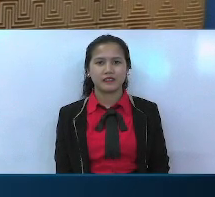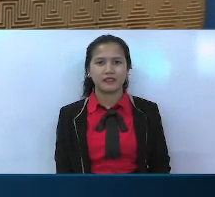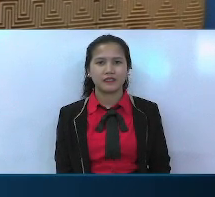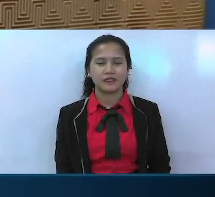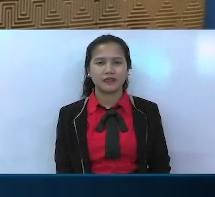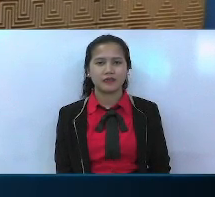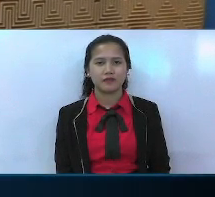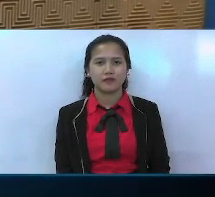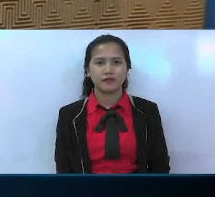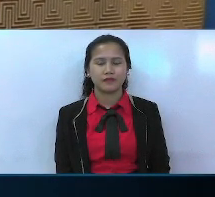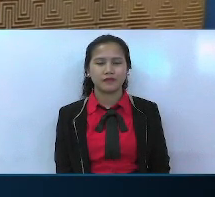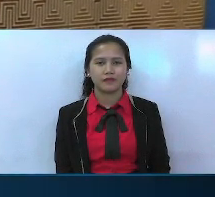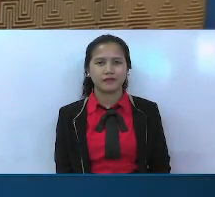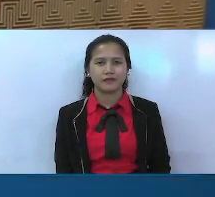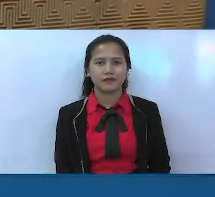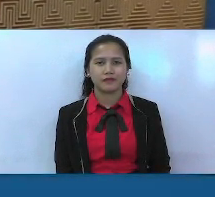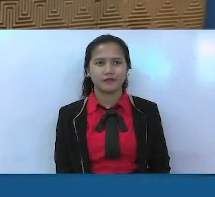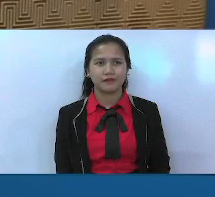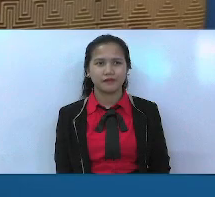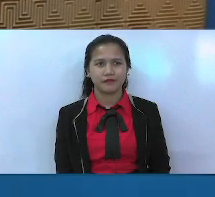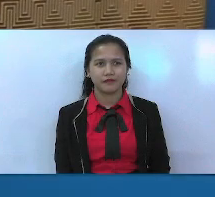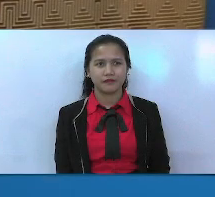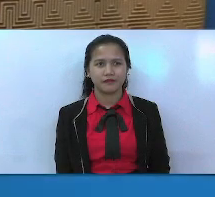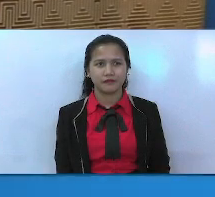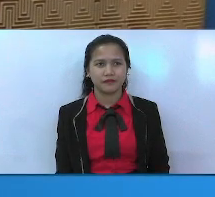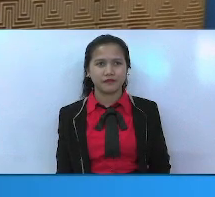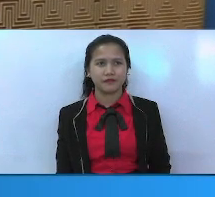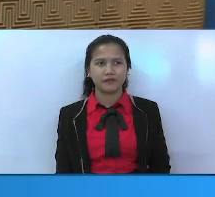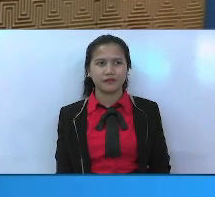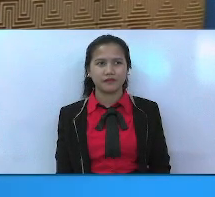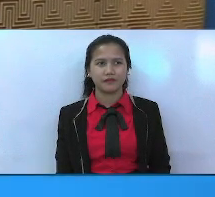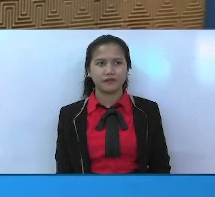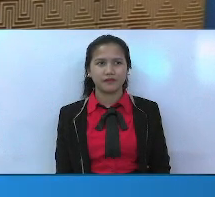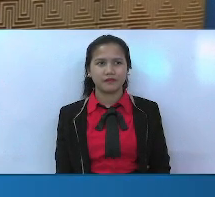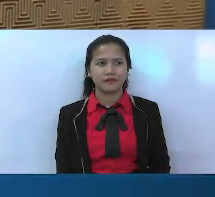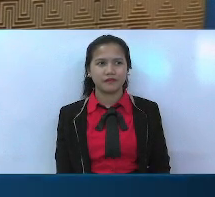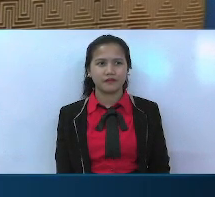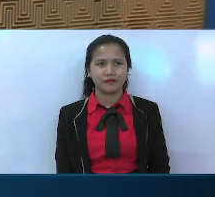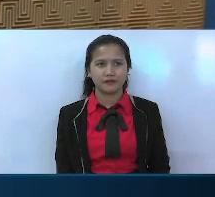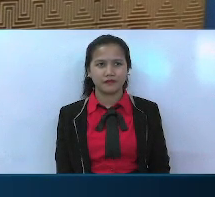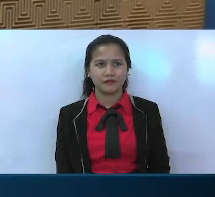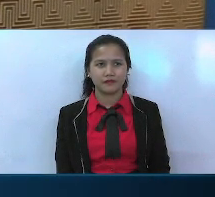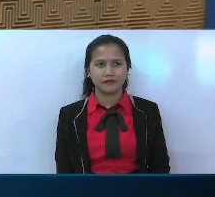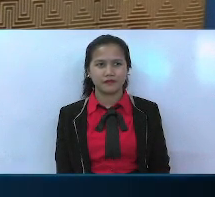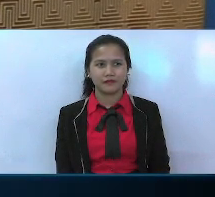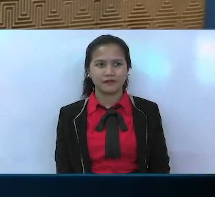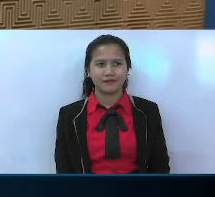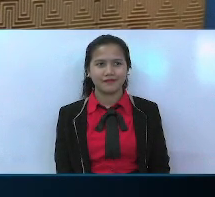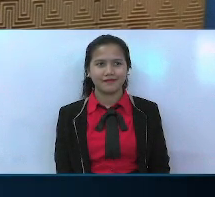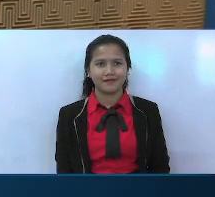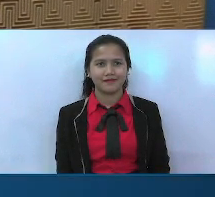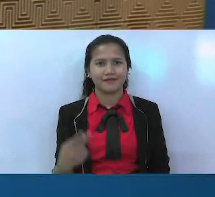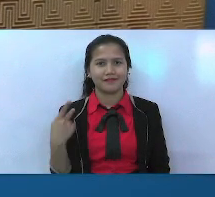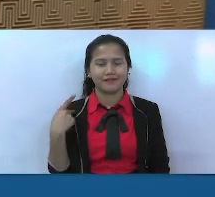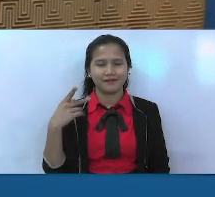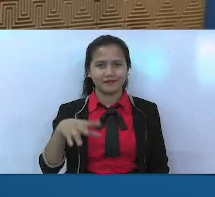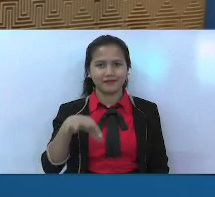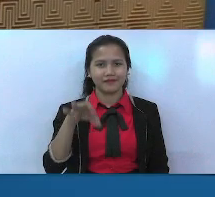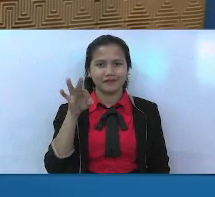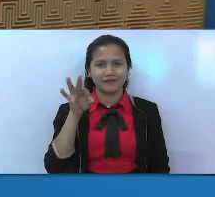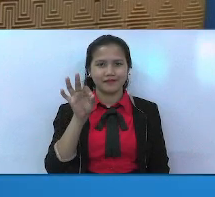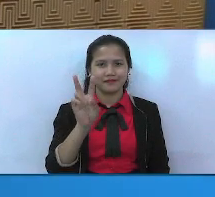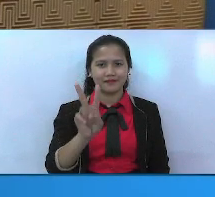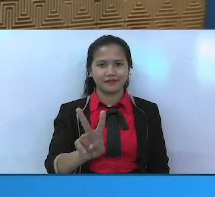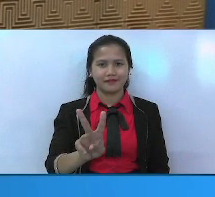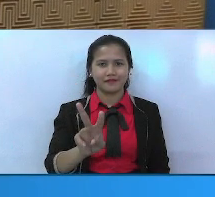Si Joshua at si Janjan eh. Oh, pinakawala ko sila sa kisam eh. Nakakita silang dalawang daga. Pambihira, ang ganda sa pananaw